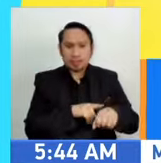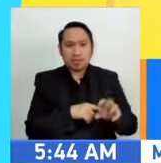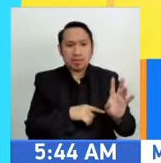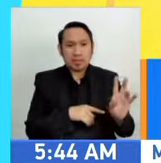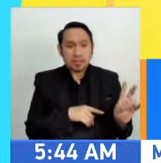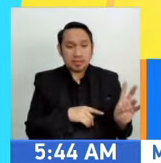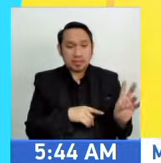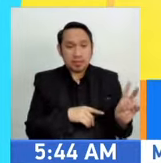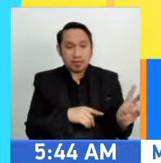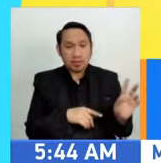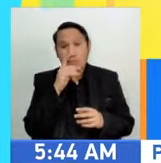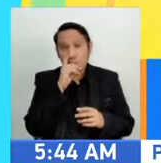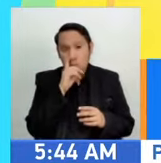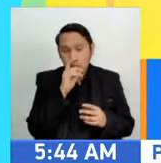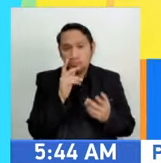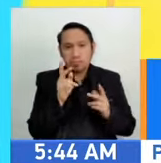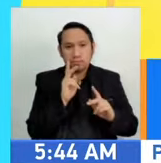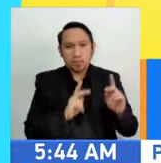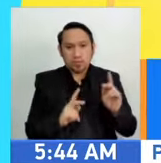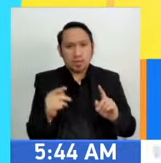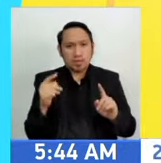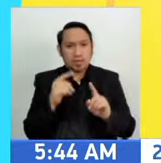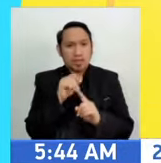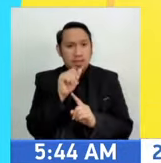p.m. hanggang 7 p.m.